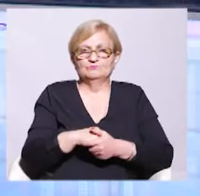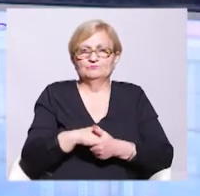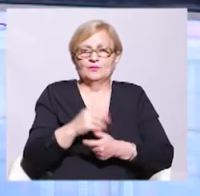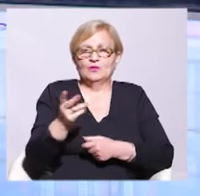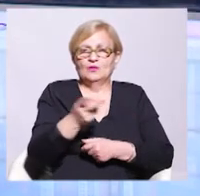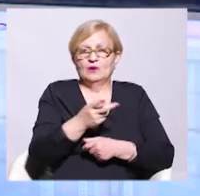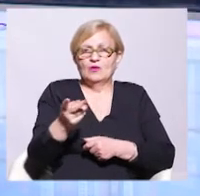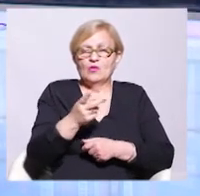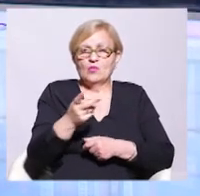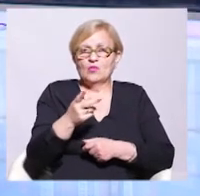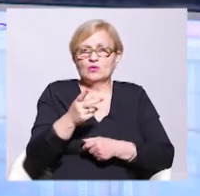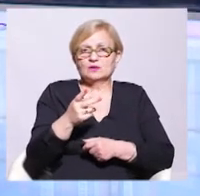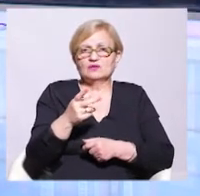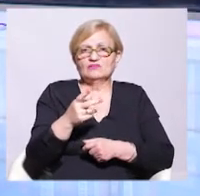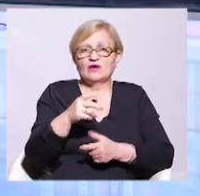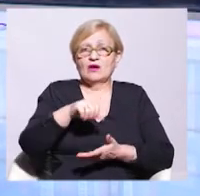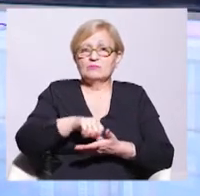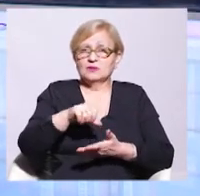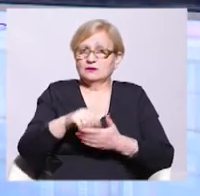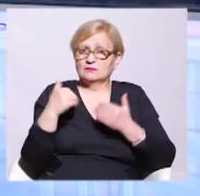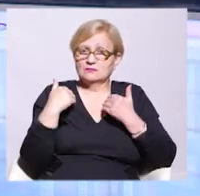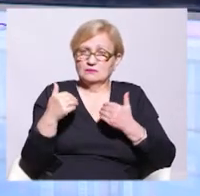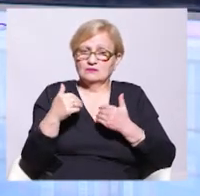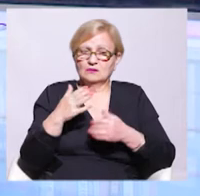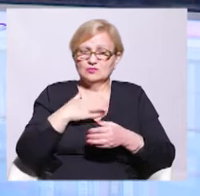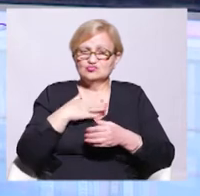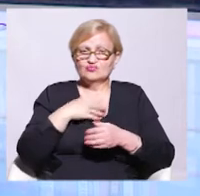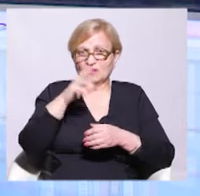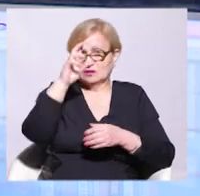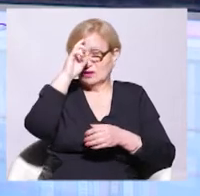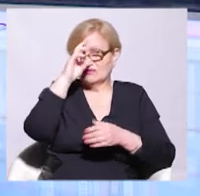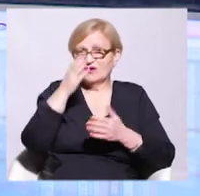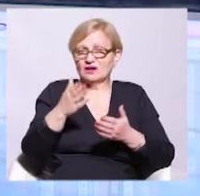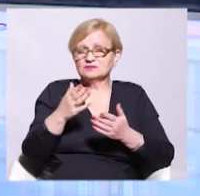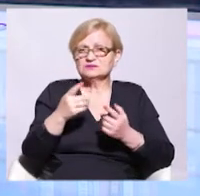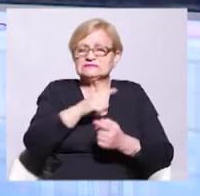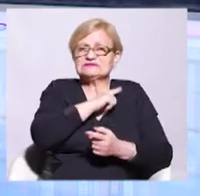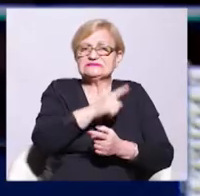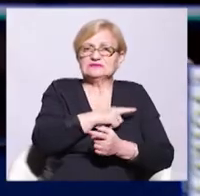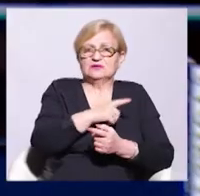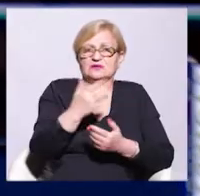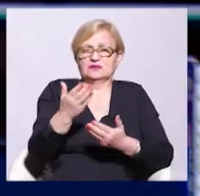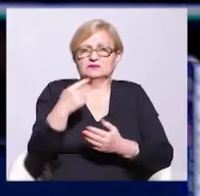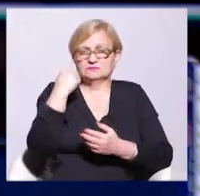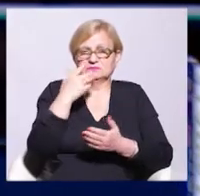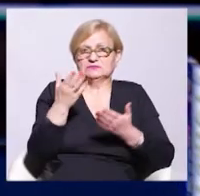ორი ლიტერატურული გმირი, ბავშვებო, ჩვენი ქვეყნის ძლიერებას განასახიერებს.